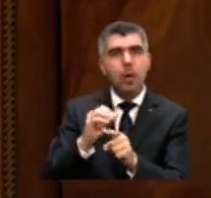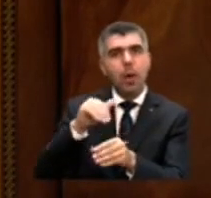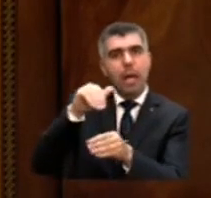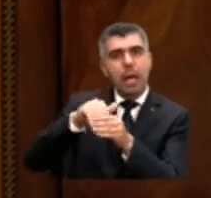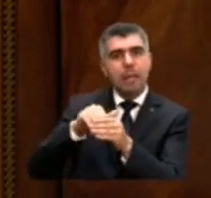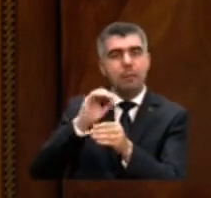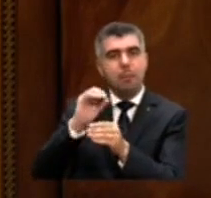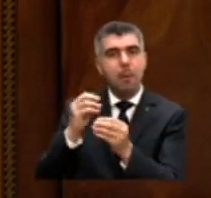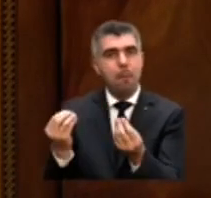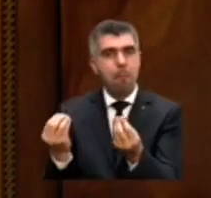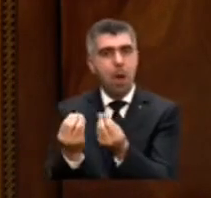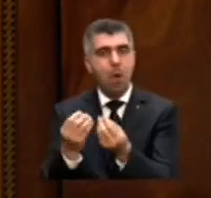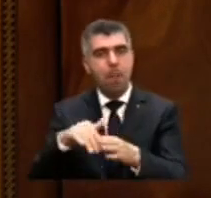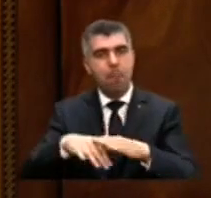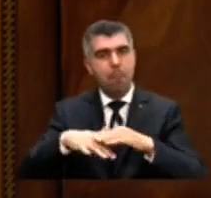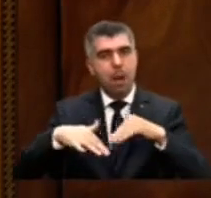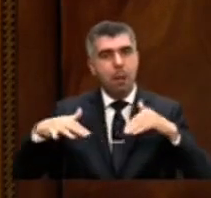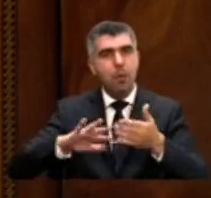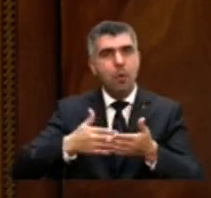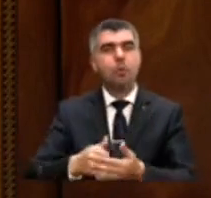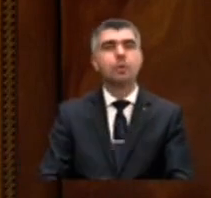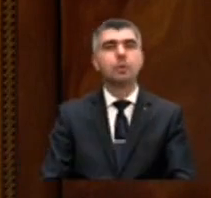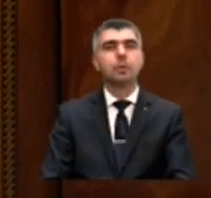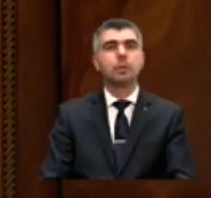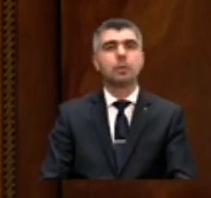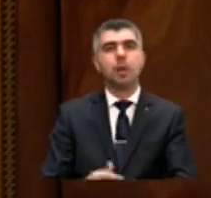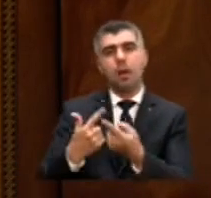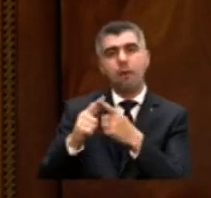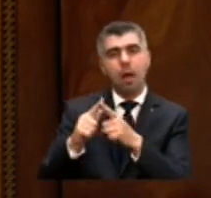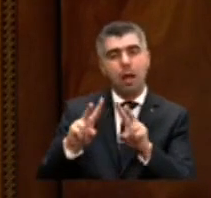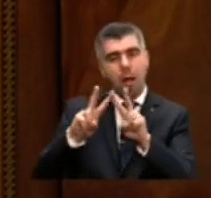البرلمانية، مع فتح المجال أمامها للاطلاع